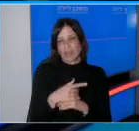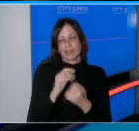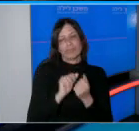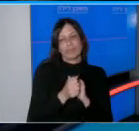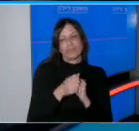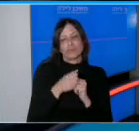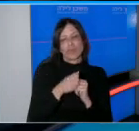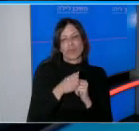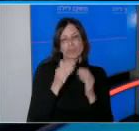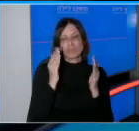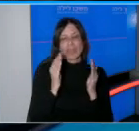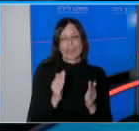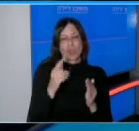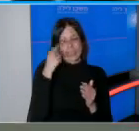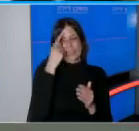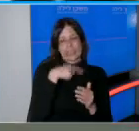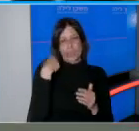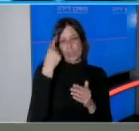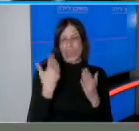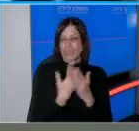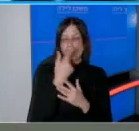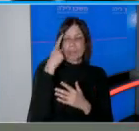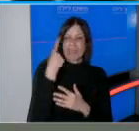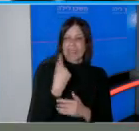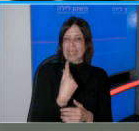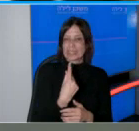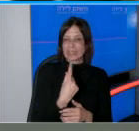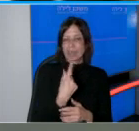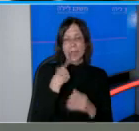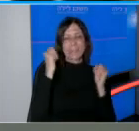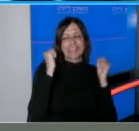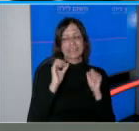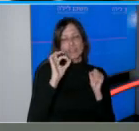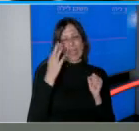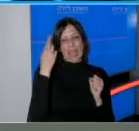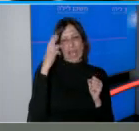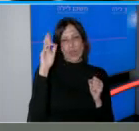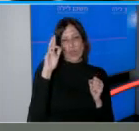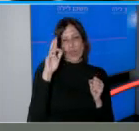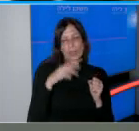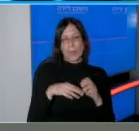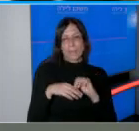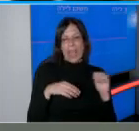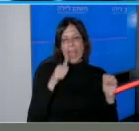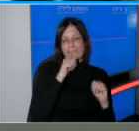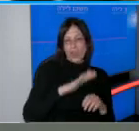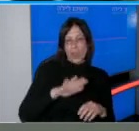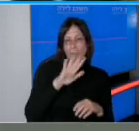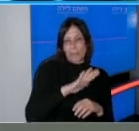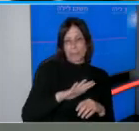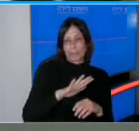זהות, קטגוריית זהות חדשה, שממציאה את עצמה על בסיס של רעיונות מערב אירופיים,